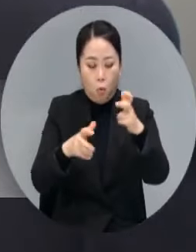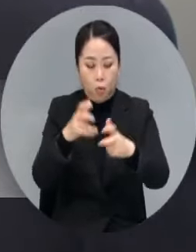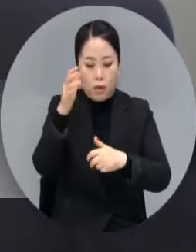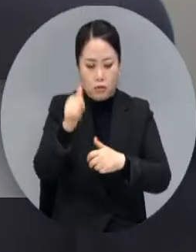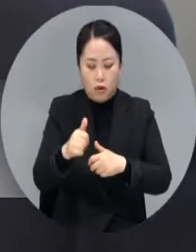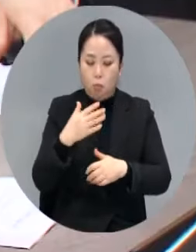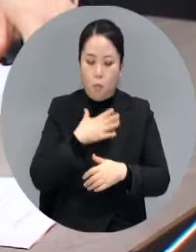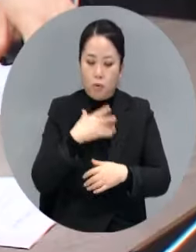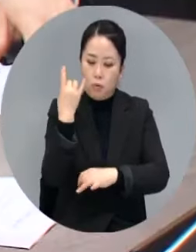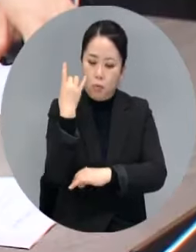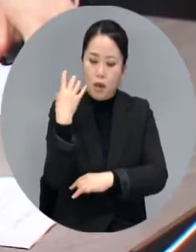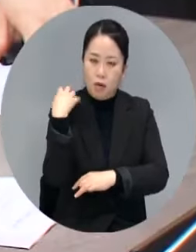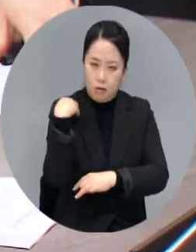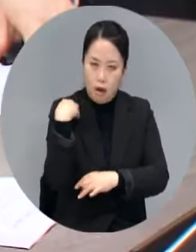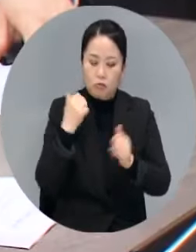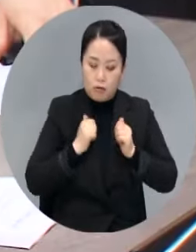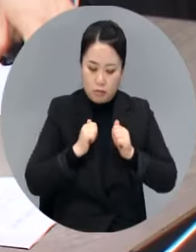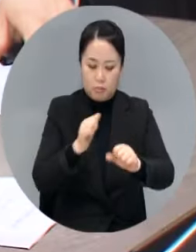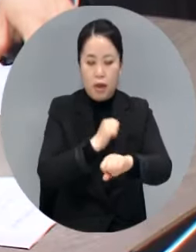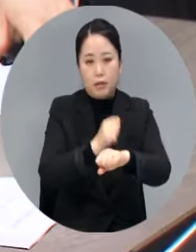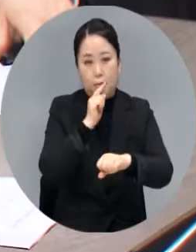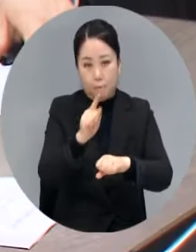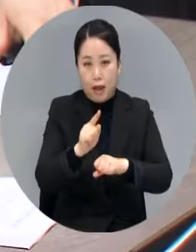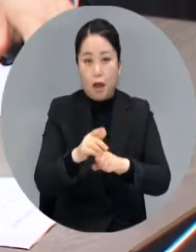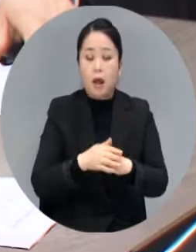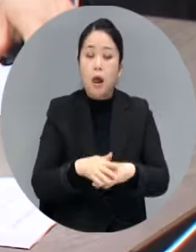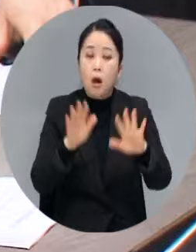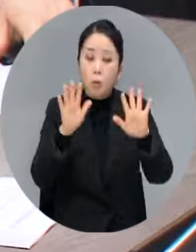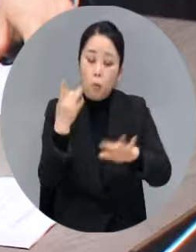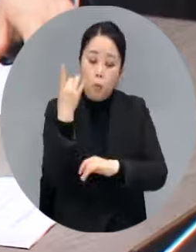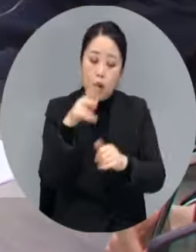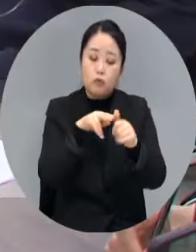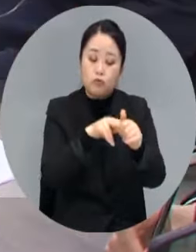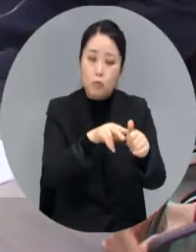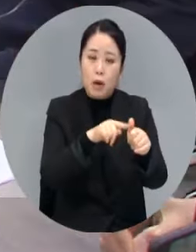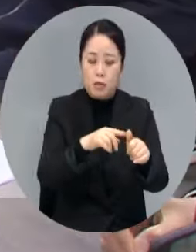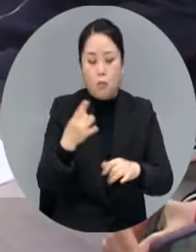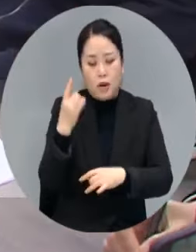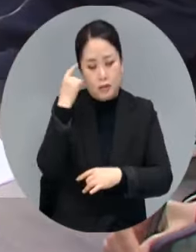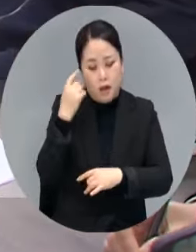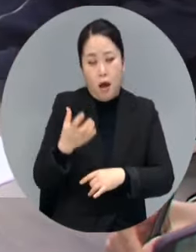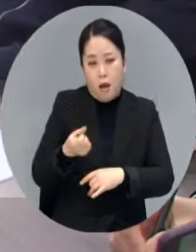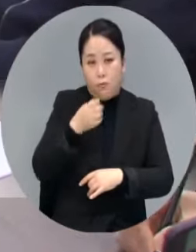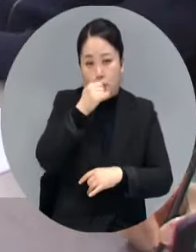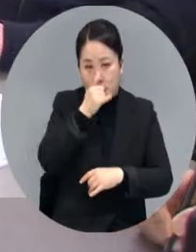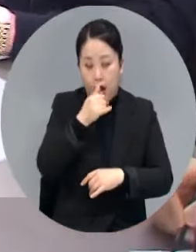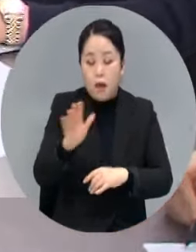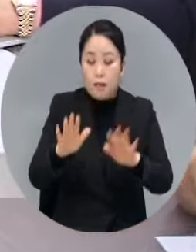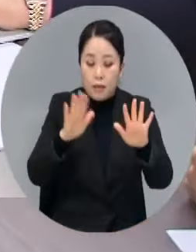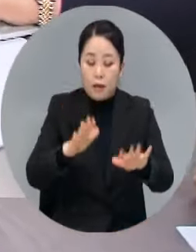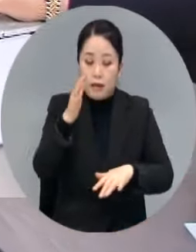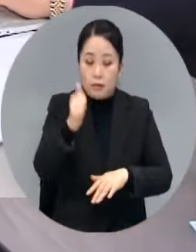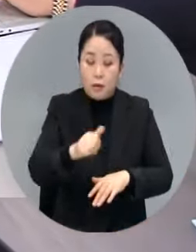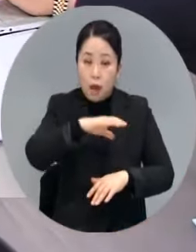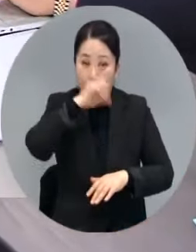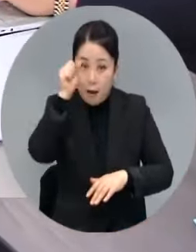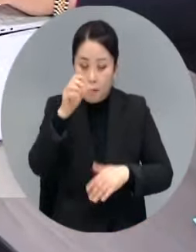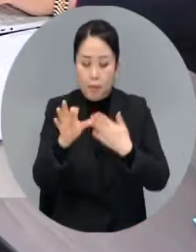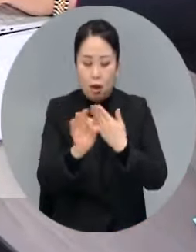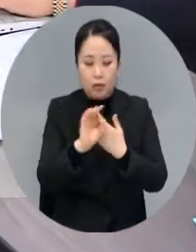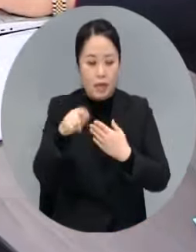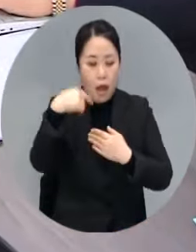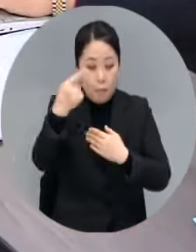나타냈습니다. 부산 상임회장 출마는 평소 소신이었다며 상임회장에 당선되면 연임하지 않겠다는